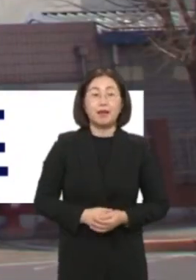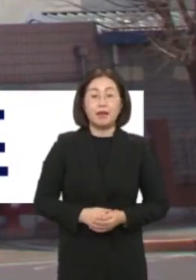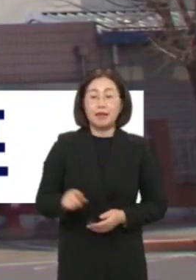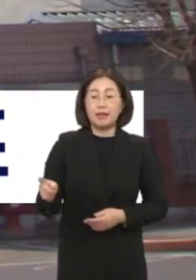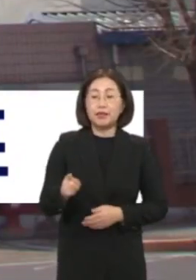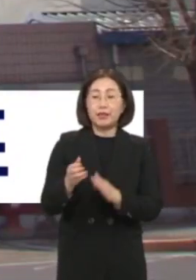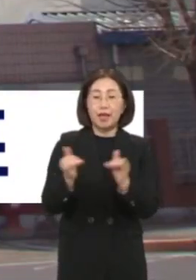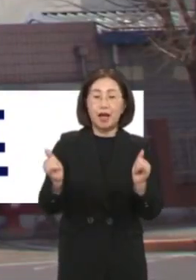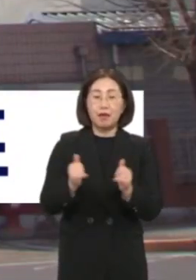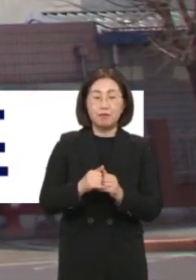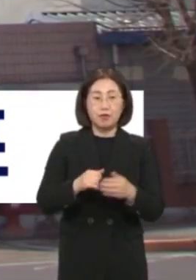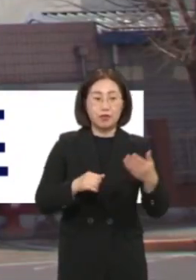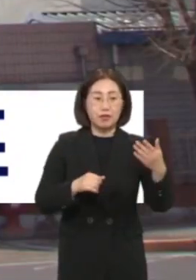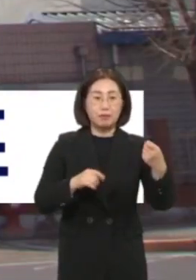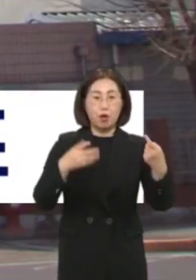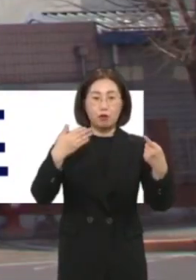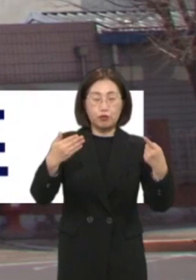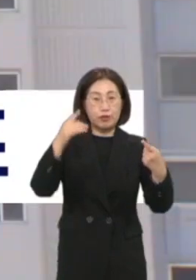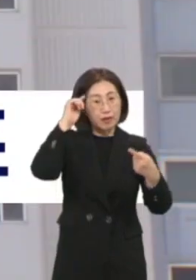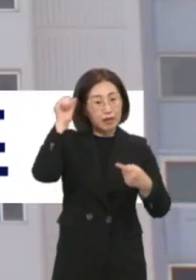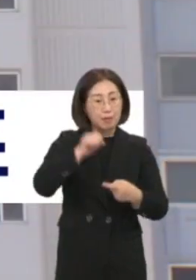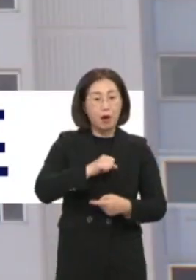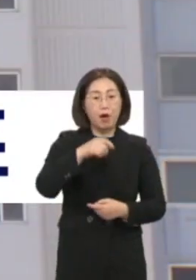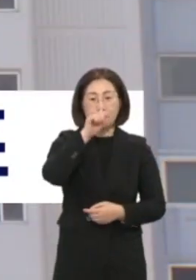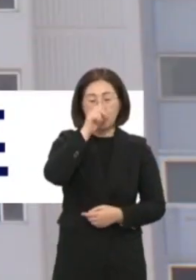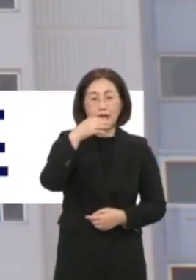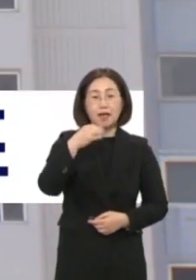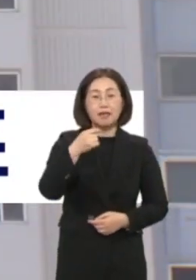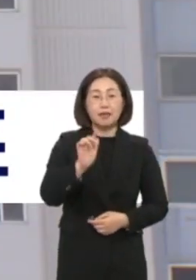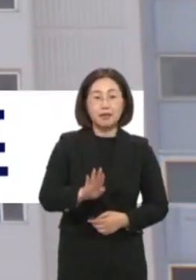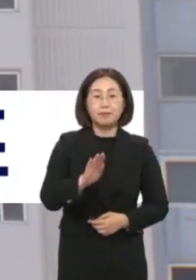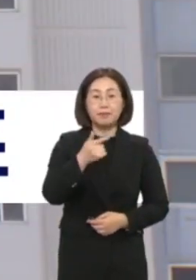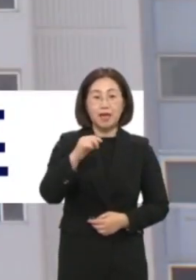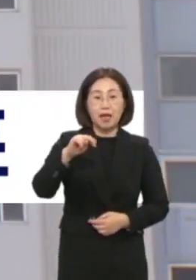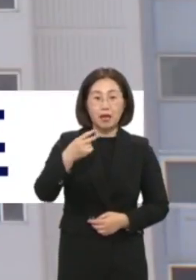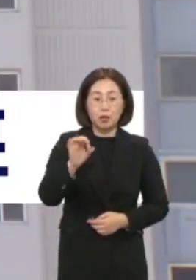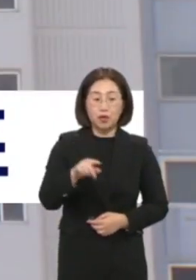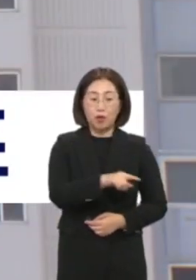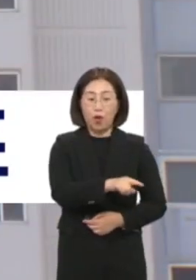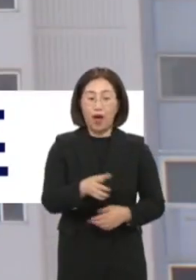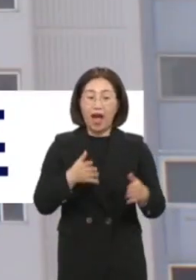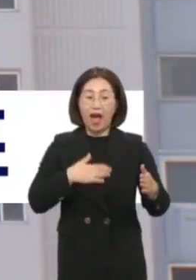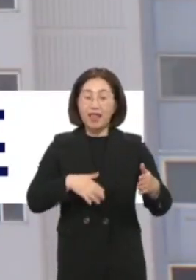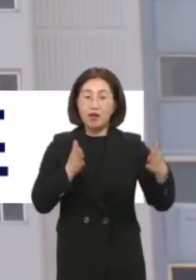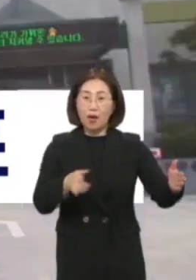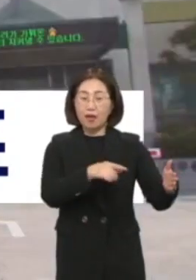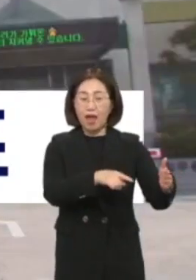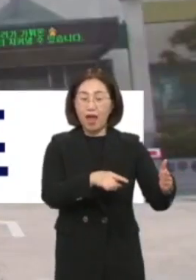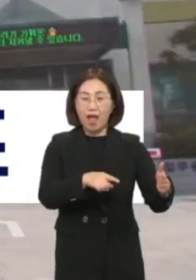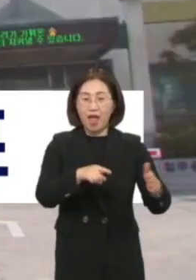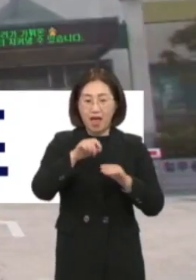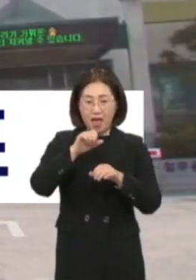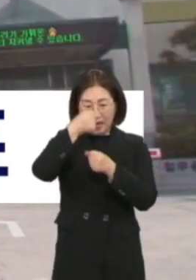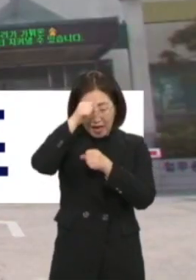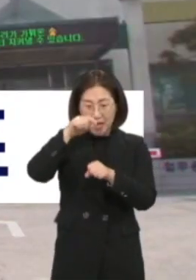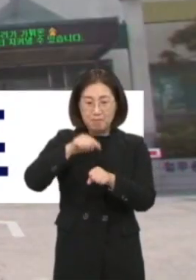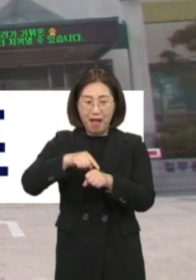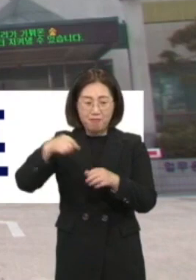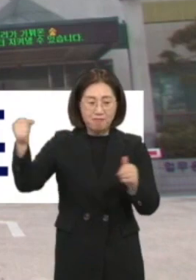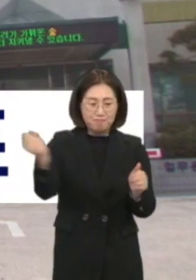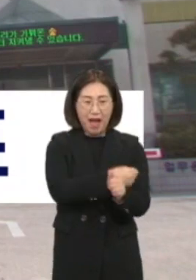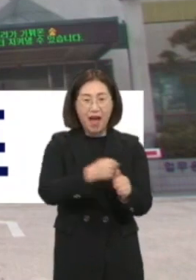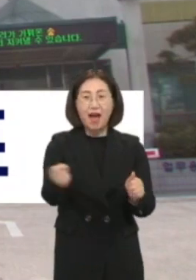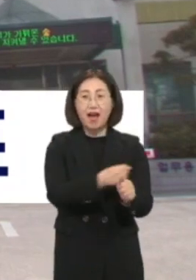이들은 지난 9일 새벽 서산시 읍내동에서 평소 알고 지내던 피해학생을 주먹과 다리를 이용해 폭행한 혐의를 받고